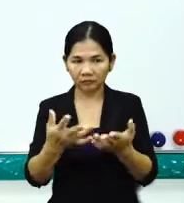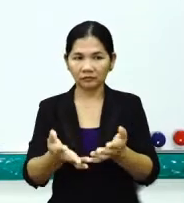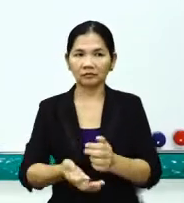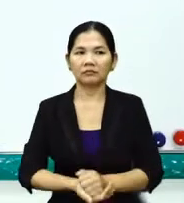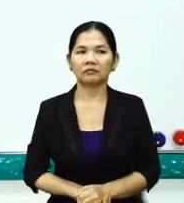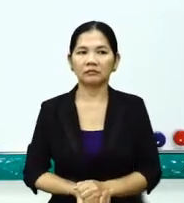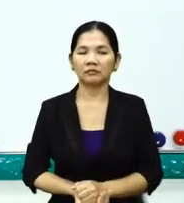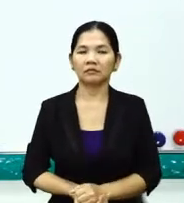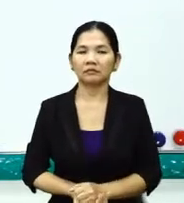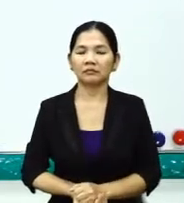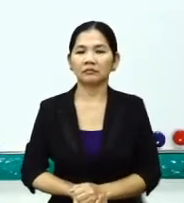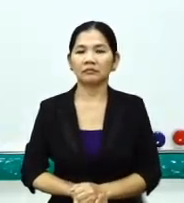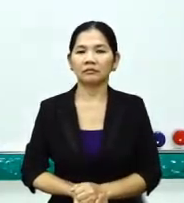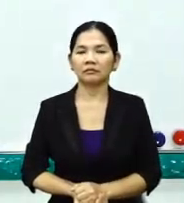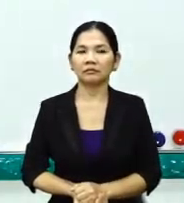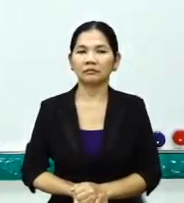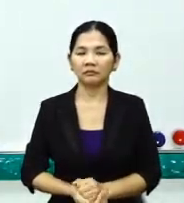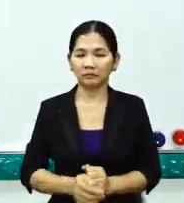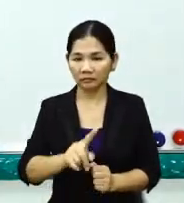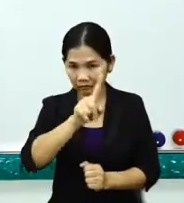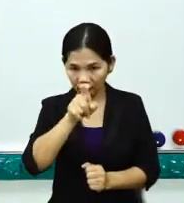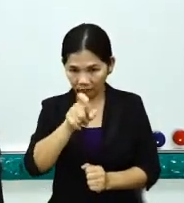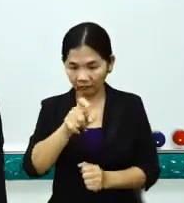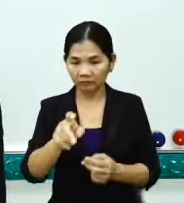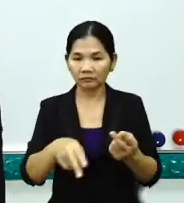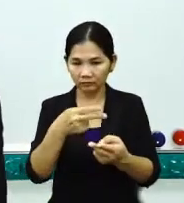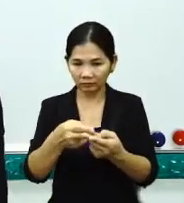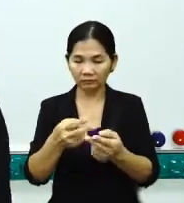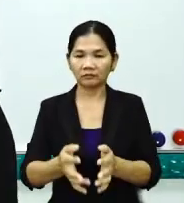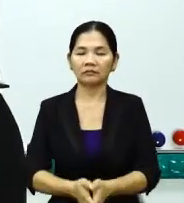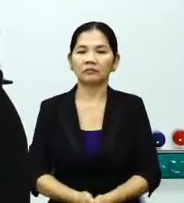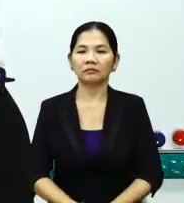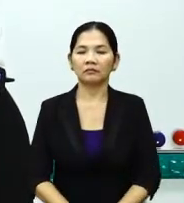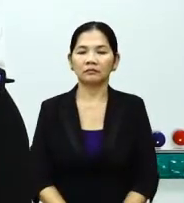to tiền tỏ chứng xin nua là bao giờ đi mạnh nè